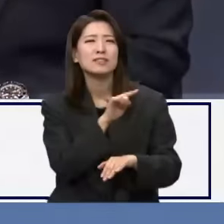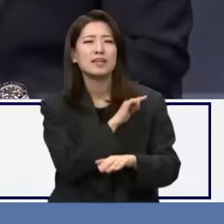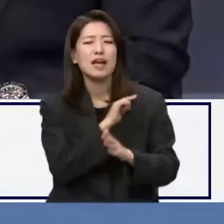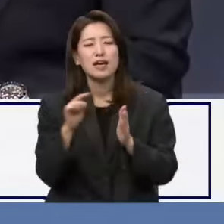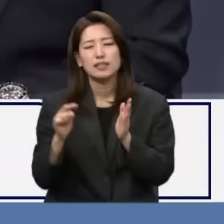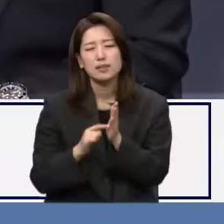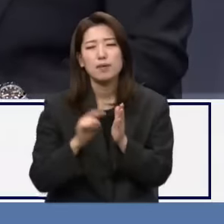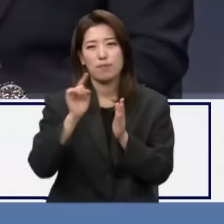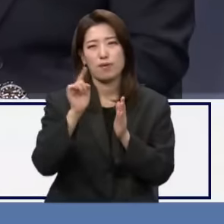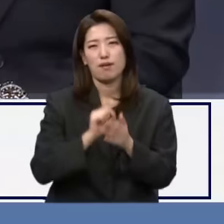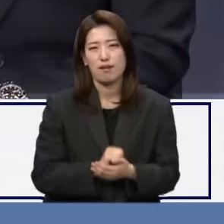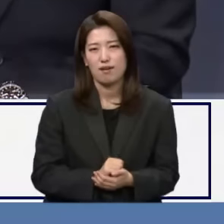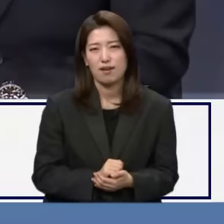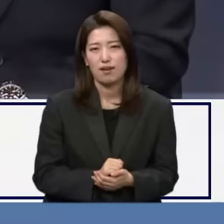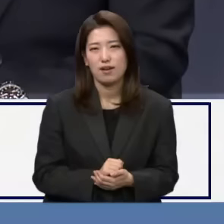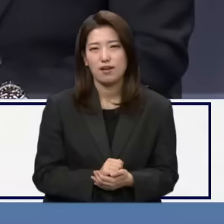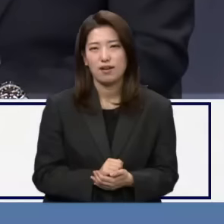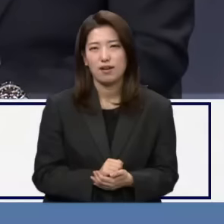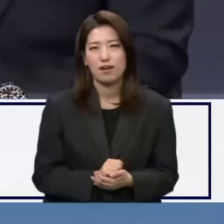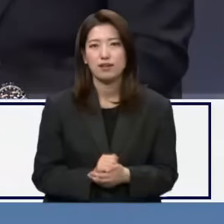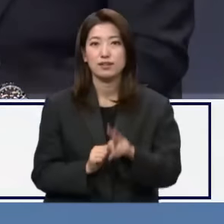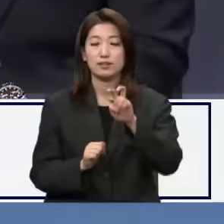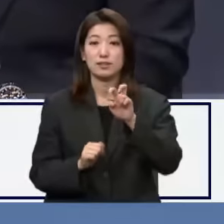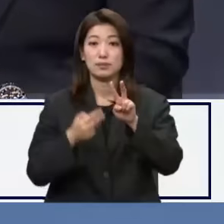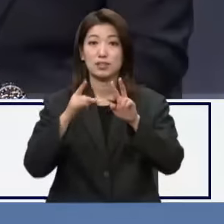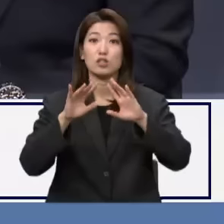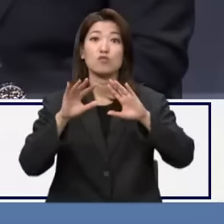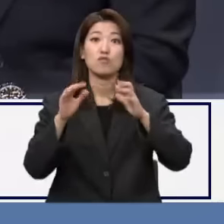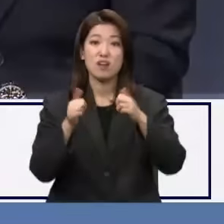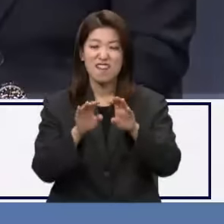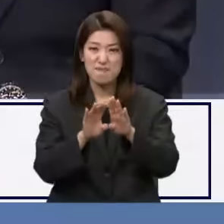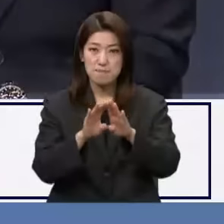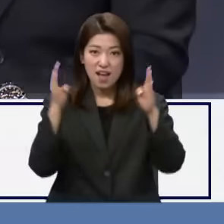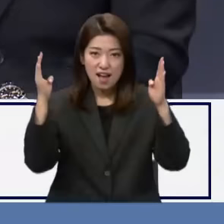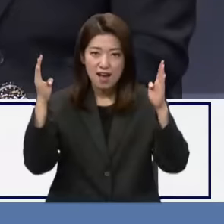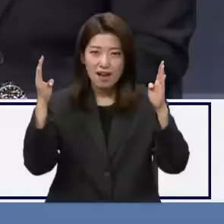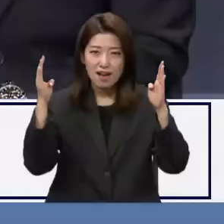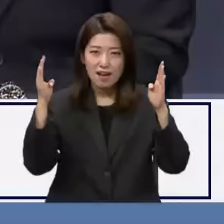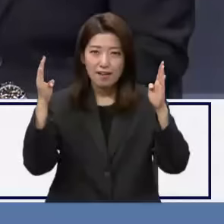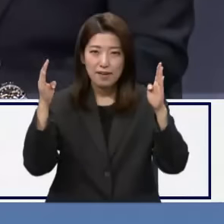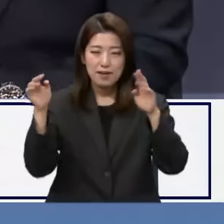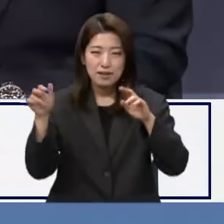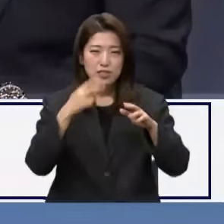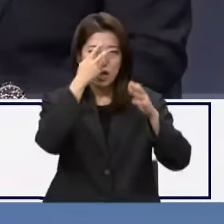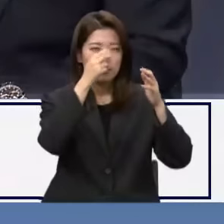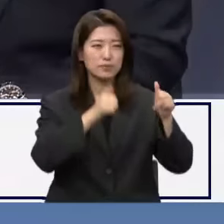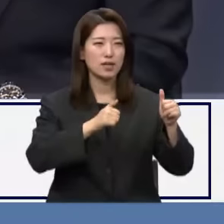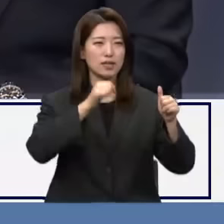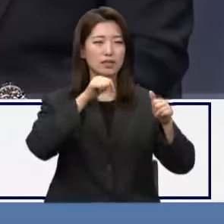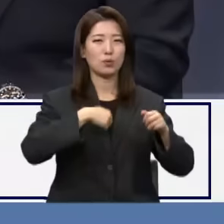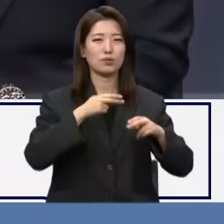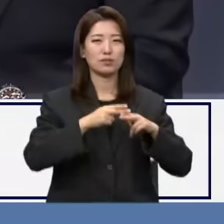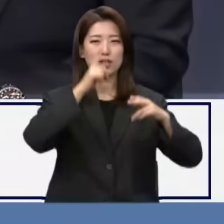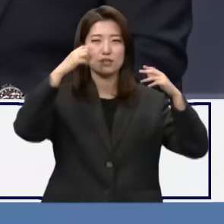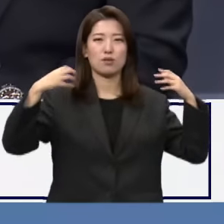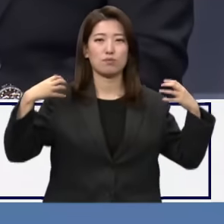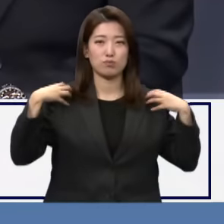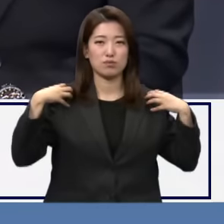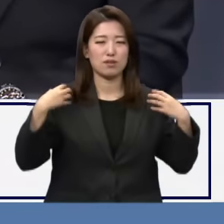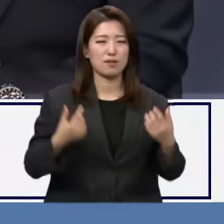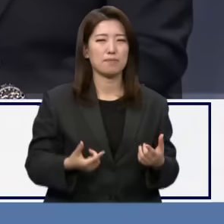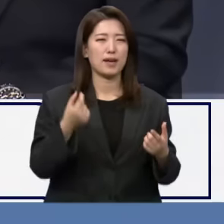법으로 만들겠지만 22대 국회가 열리면 지금 현재 검찰 독재정권을 심판을